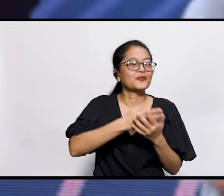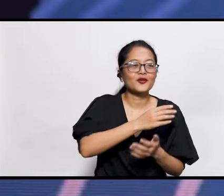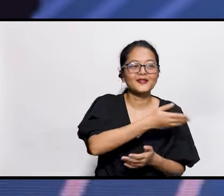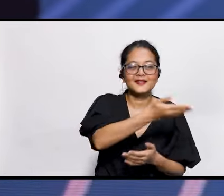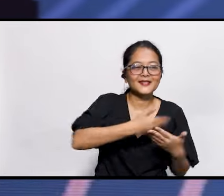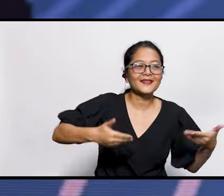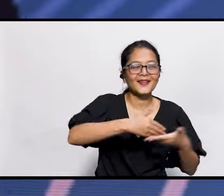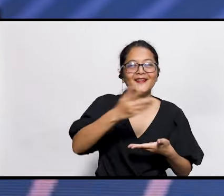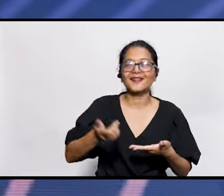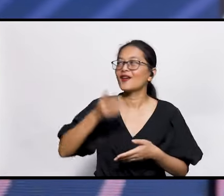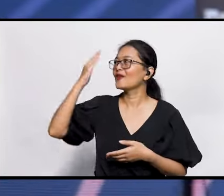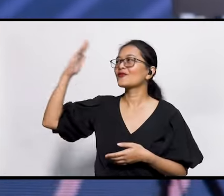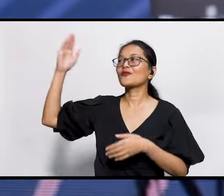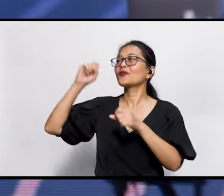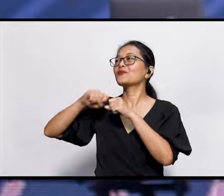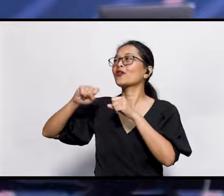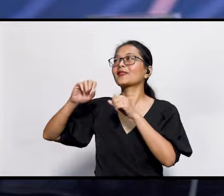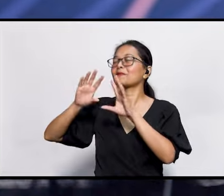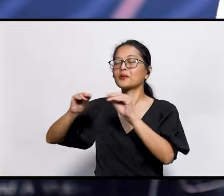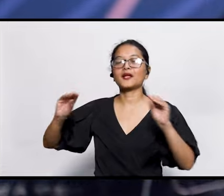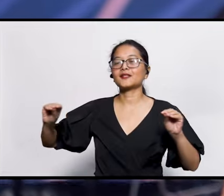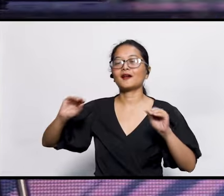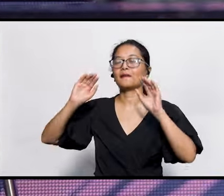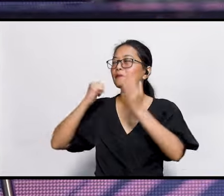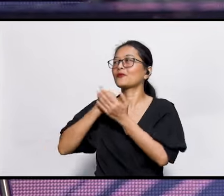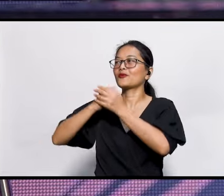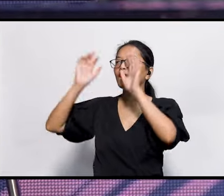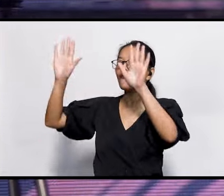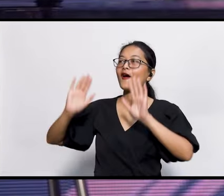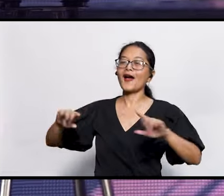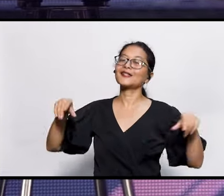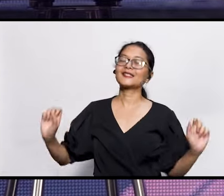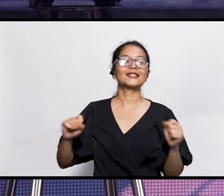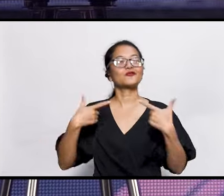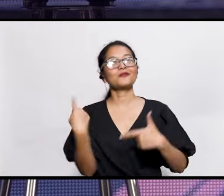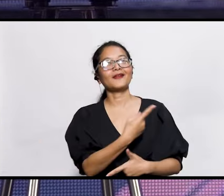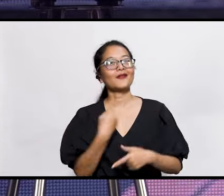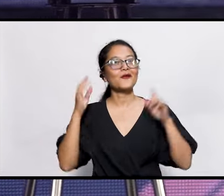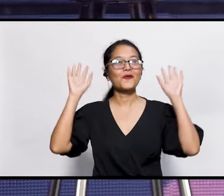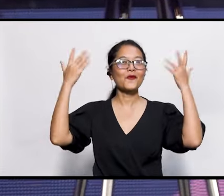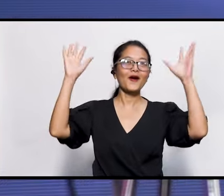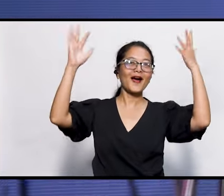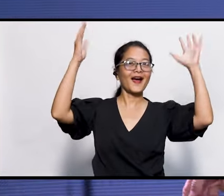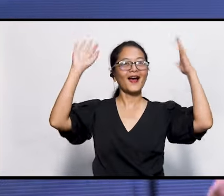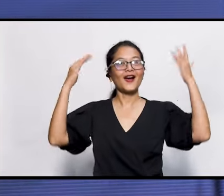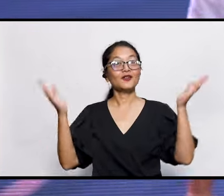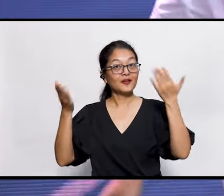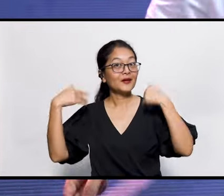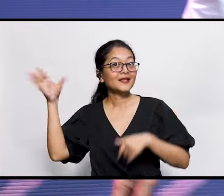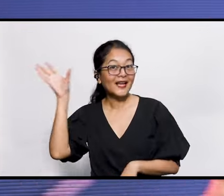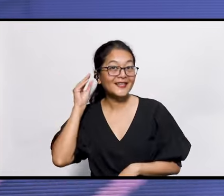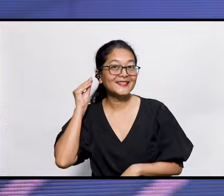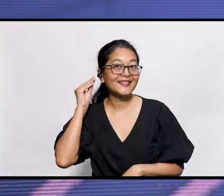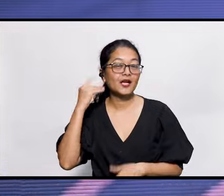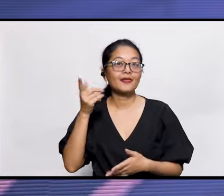melakukan karya yang dahsyat di dalam setiap kehidupan kita wow luar biasa listen kita